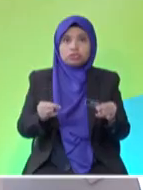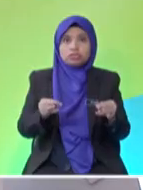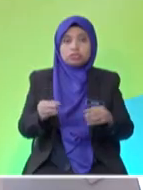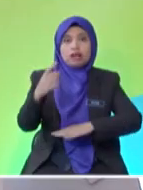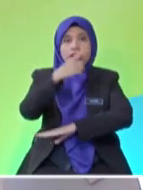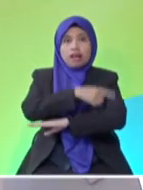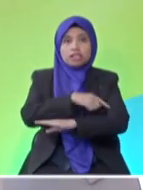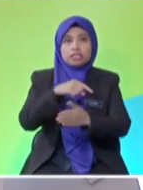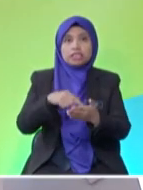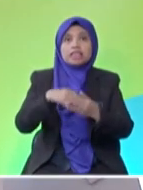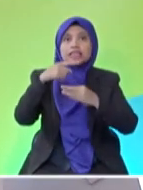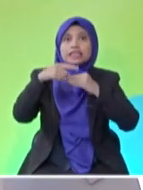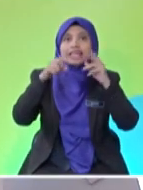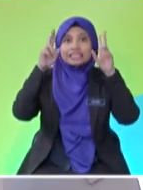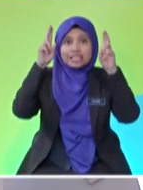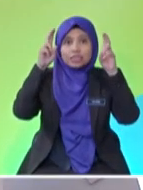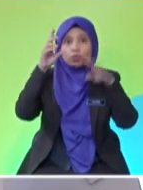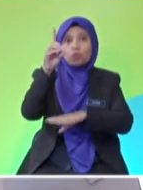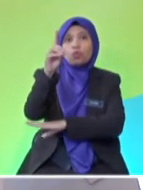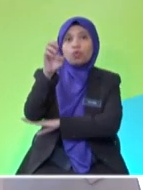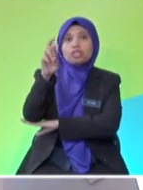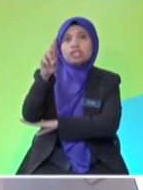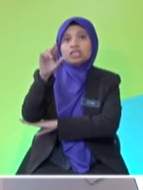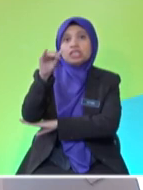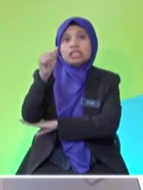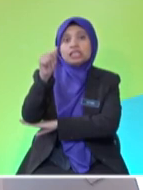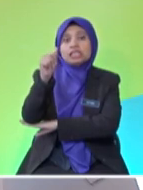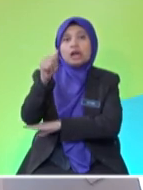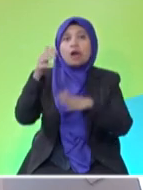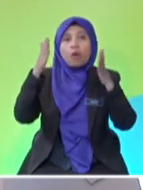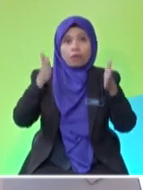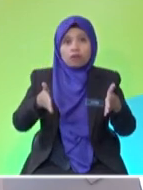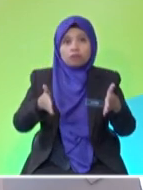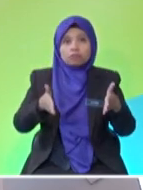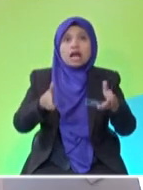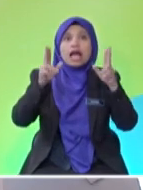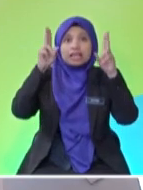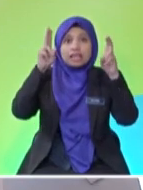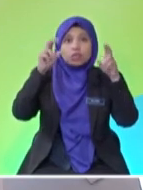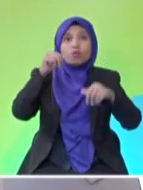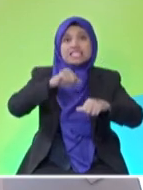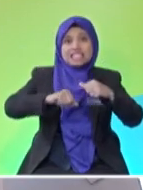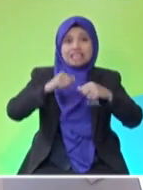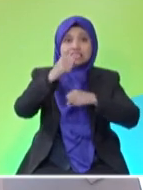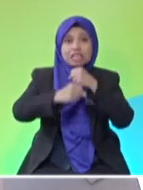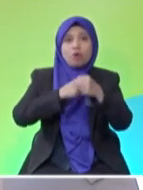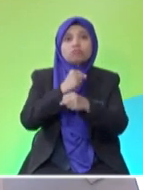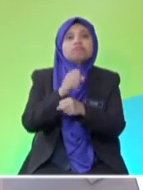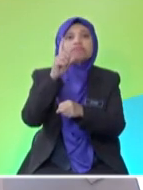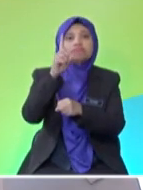hari ini kita akan belajar tentang tajuk dari manusia ya merupakan topik sains tahun 1 Oke baik